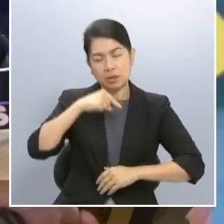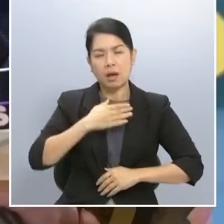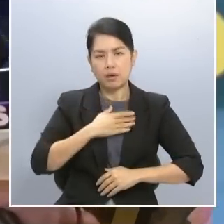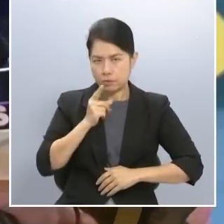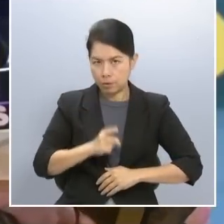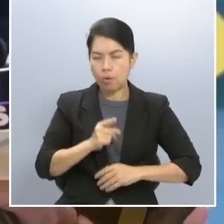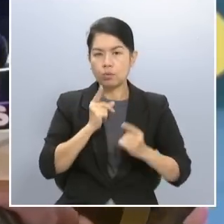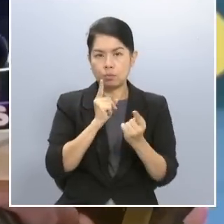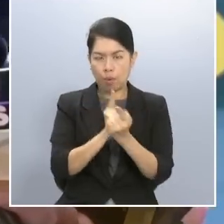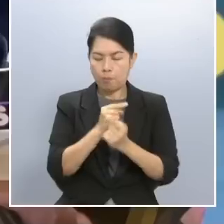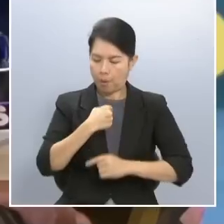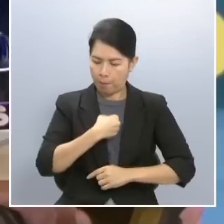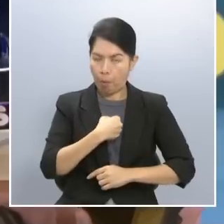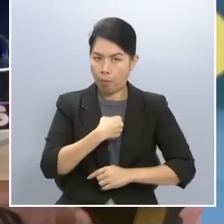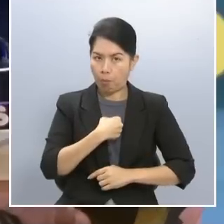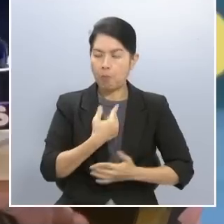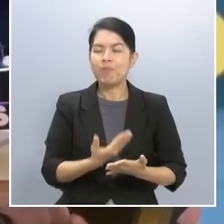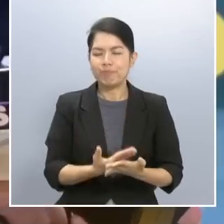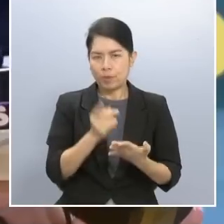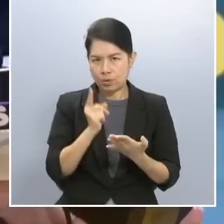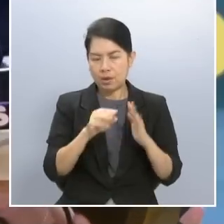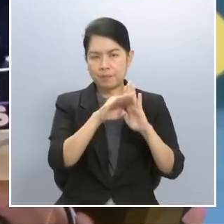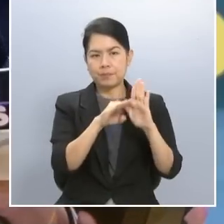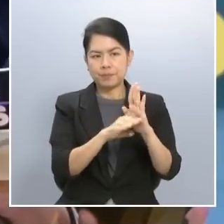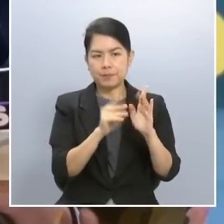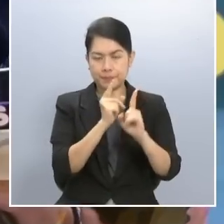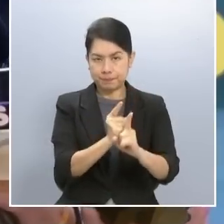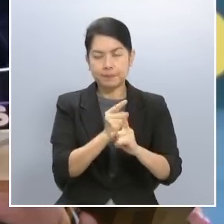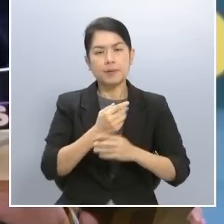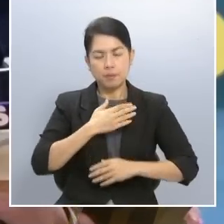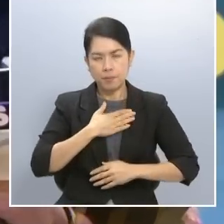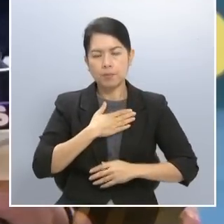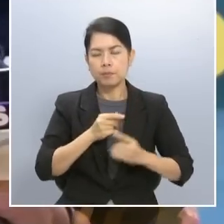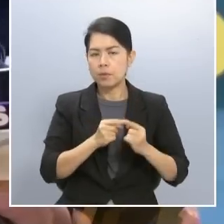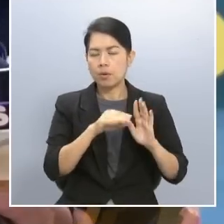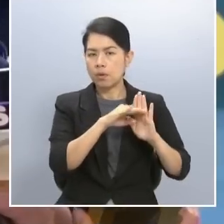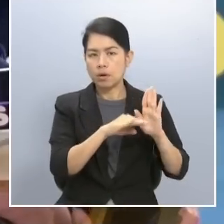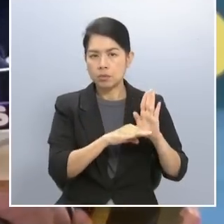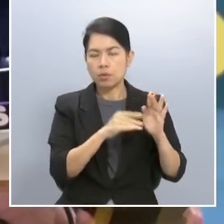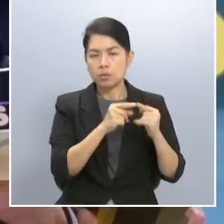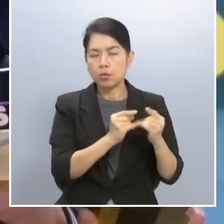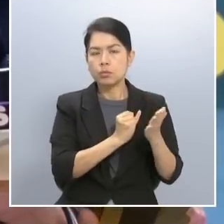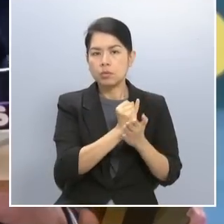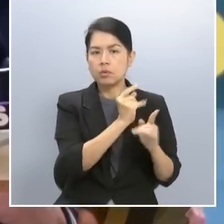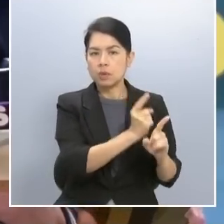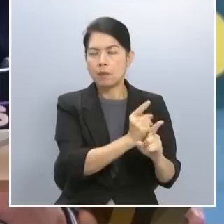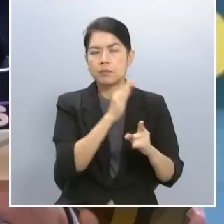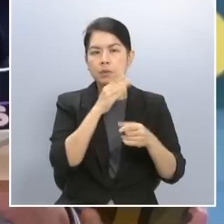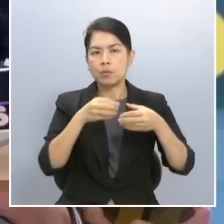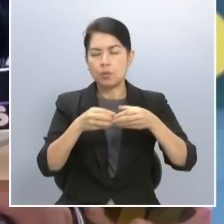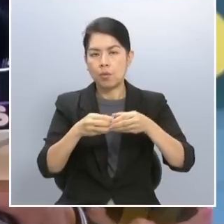อกเป็นไปตามคันลองผมก็ทำตัวตามคันลองผมบอกแล้วไงว่าในส่วนของพรรคภูมิใจไทย